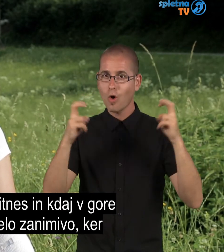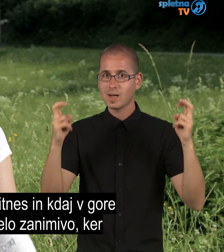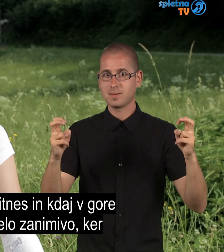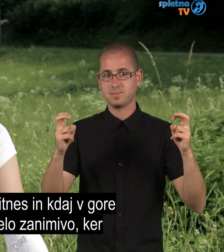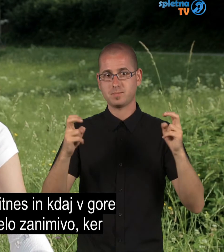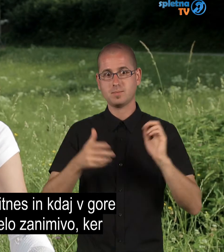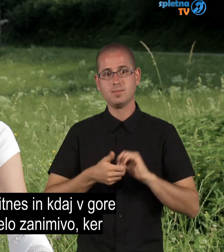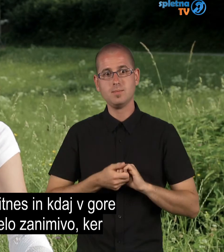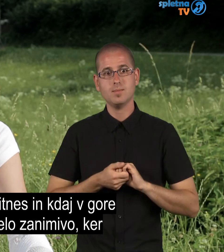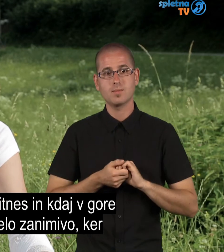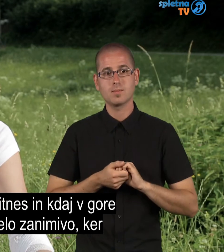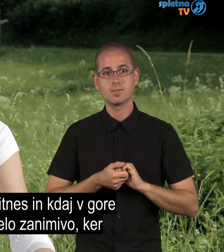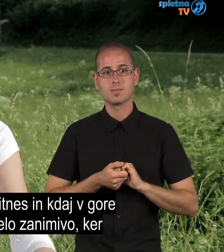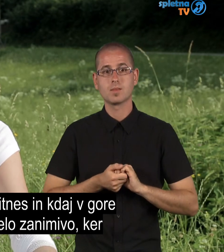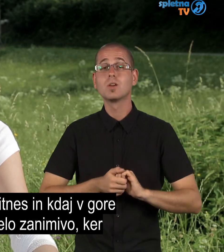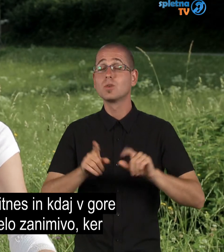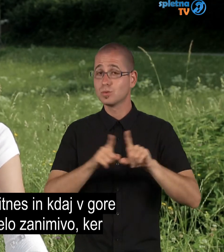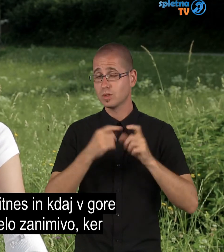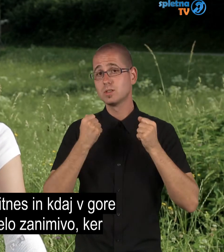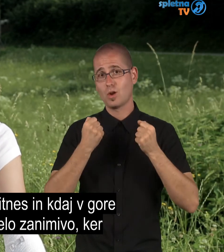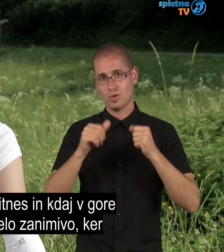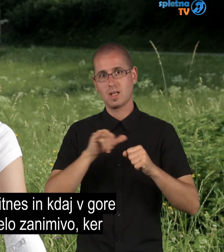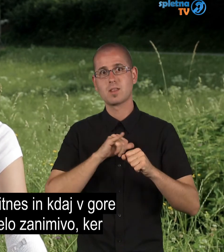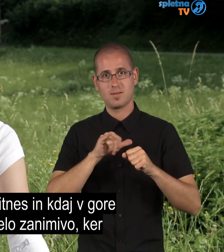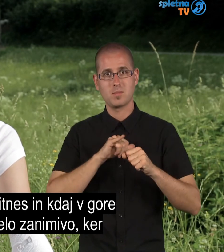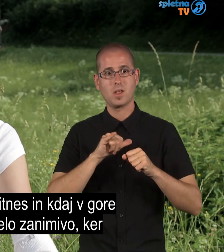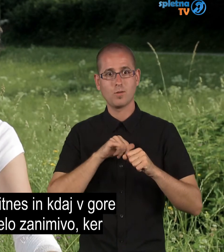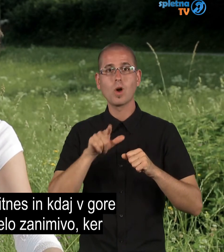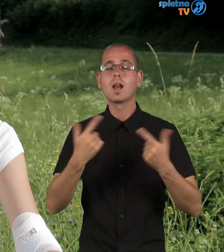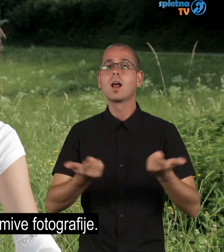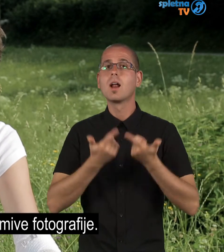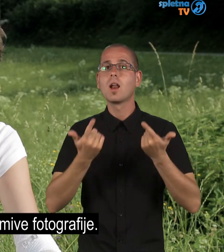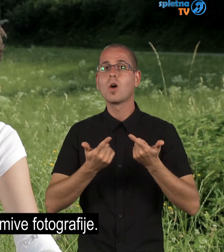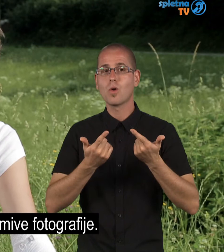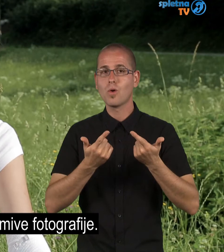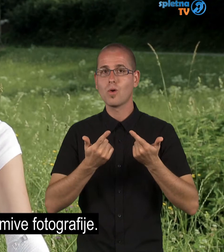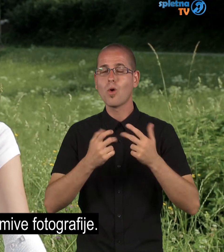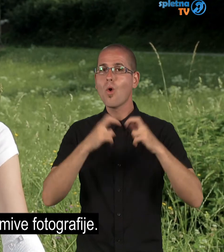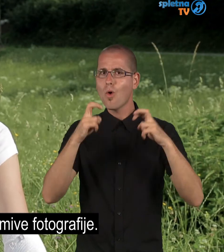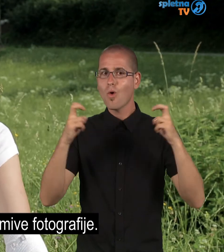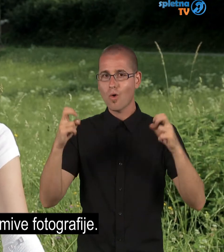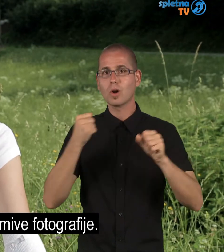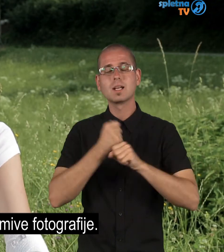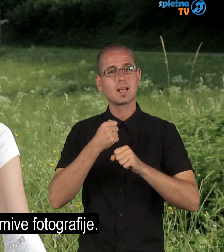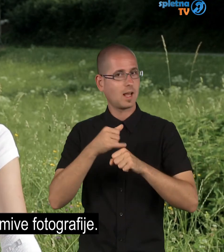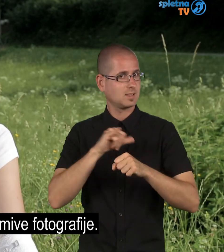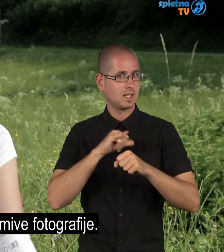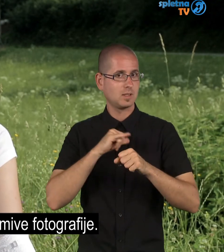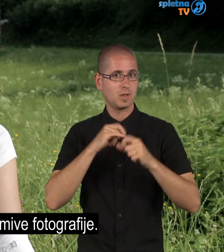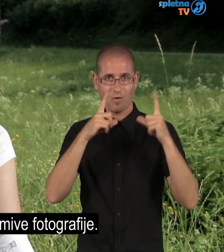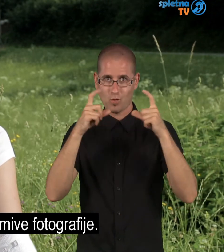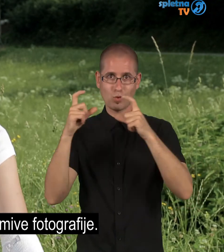hribe. Saj je to zelo zanimivo, ker lahko v gorah delaš